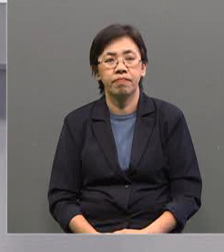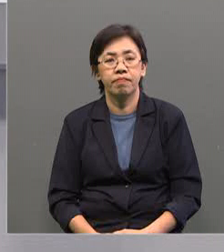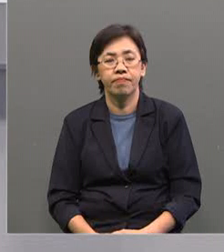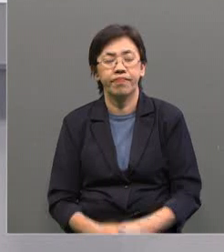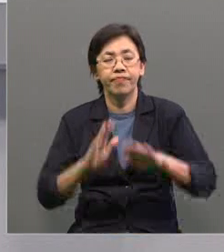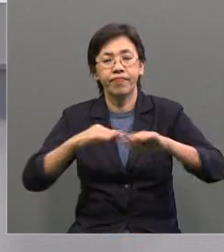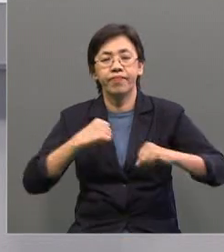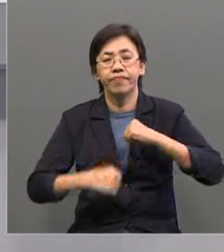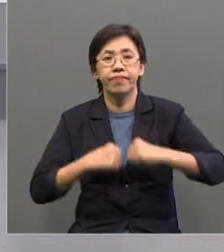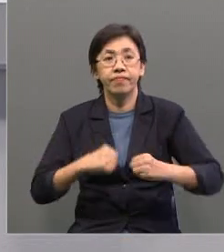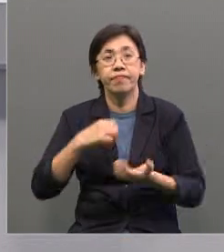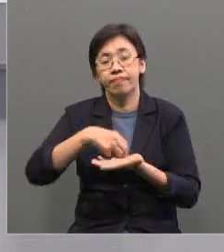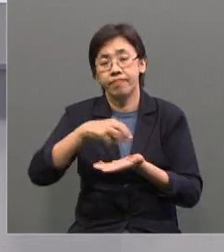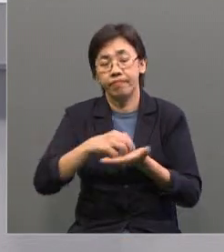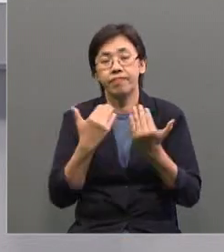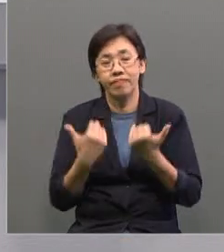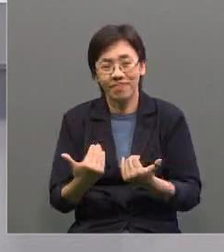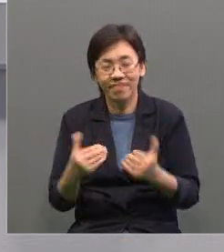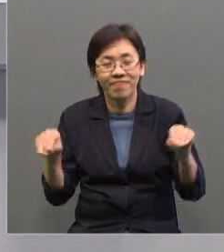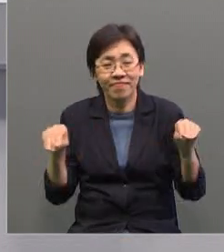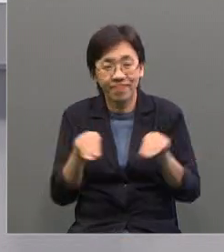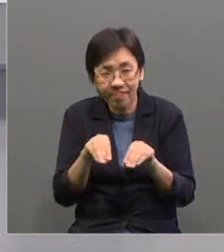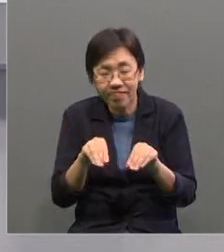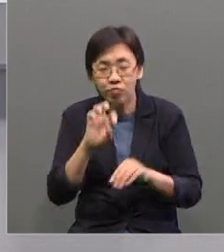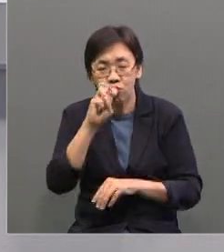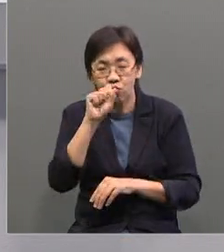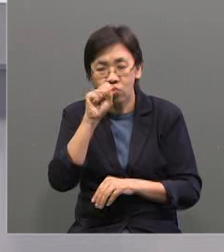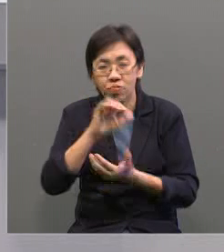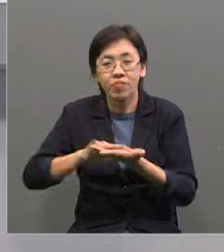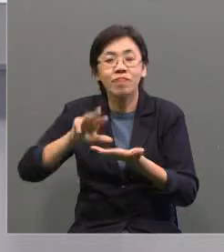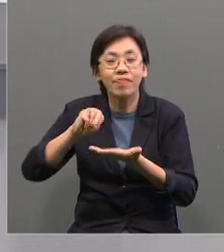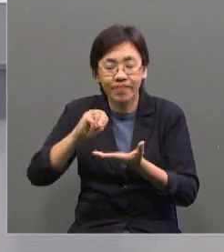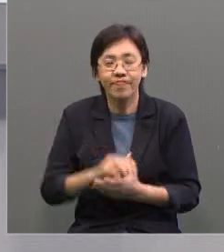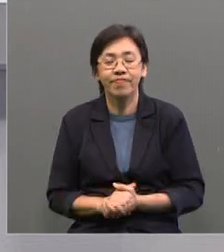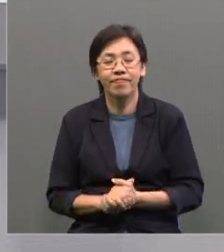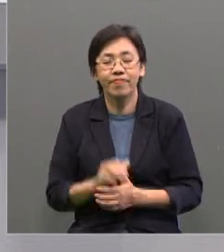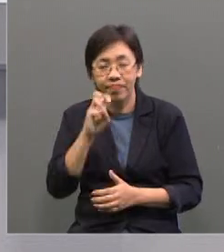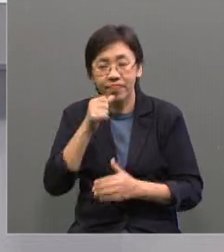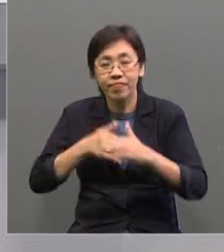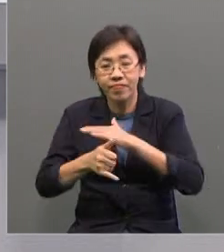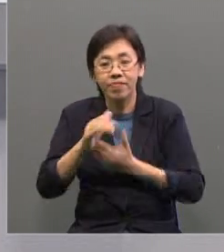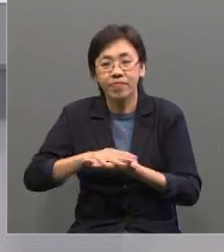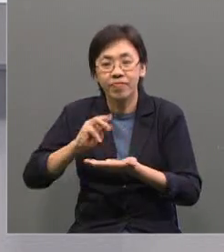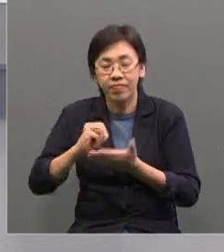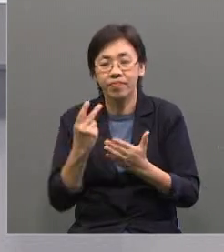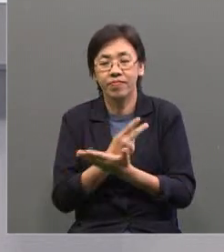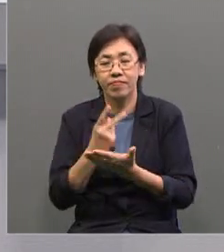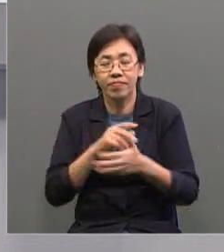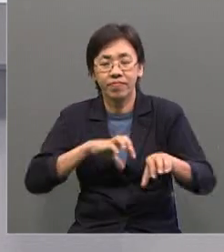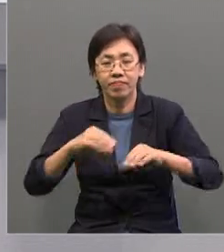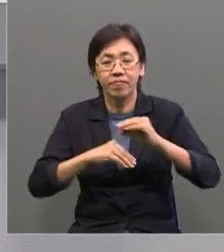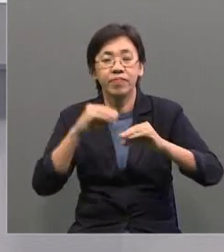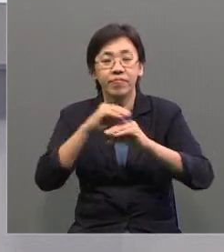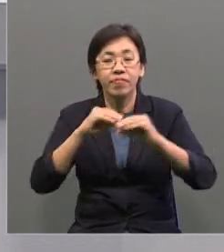มาดูเรื่องของน้องๆเยาวชนกันหน่อยนะคะตอนนี้ถึงช่วงใกล้เทศกาลสอบเข้ามหาวิทยาลัยนะคะทางจังหวัดกาญจนบุรีเขาก็มีการจัดโครง